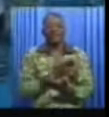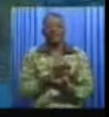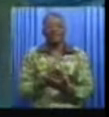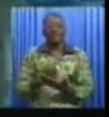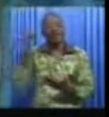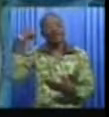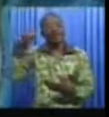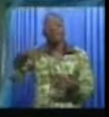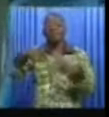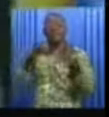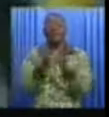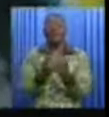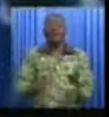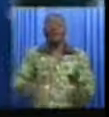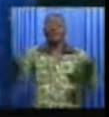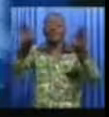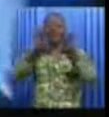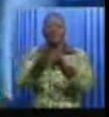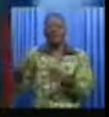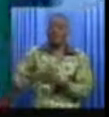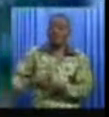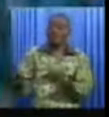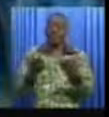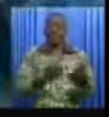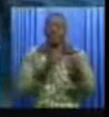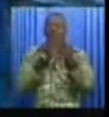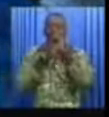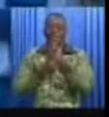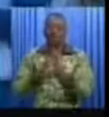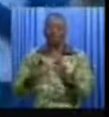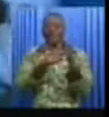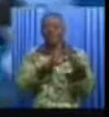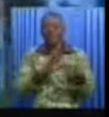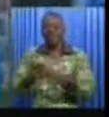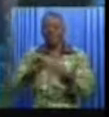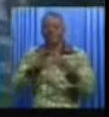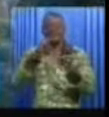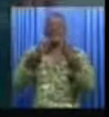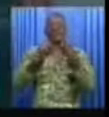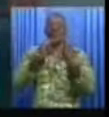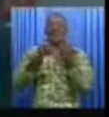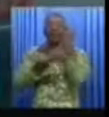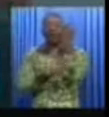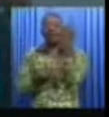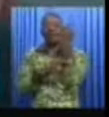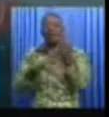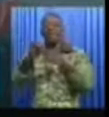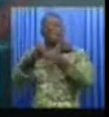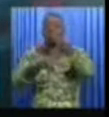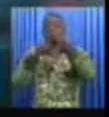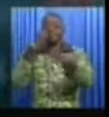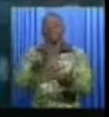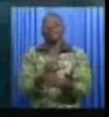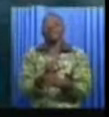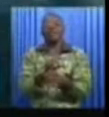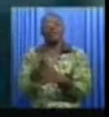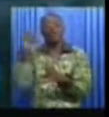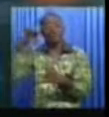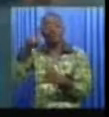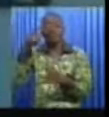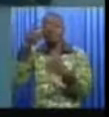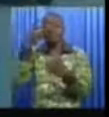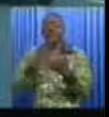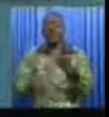L'enjeu de cet important sommet est d'apporter une réponse coordonnée au niveau régional et international aux fléaux tels